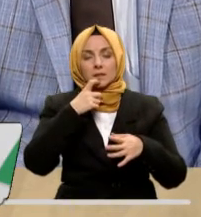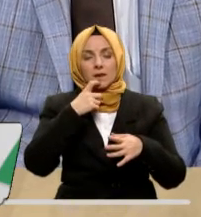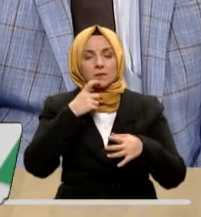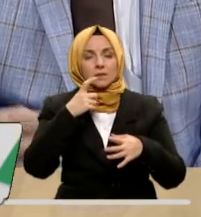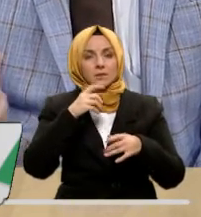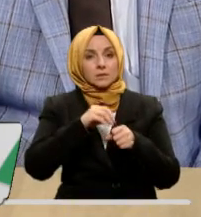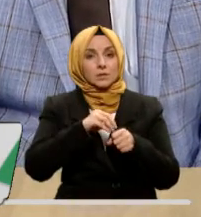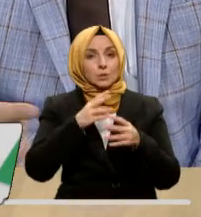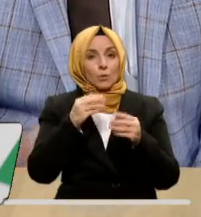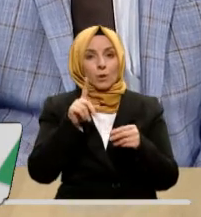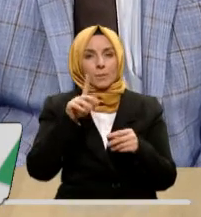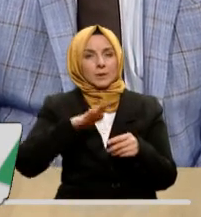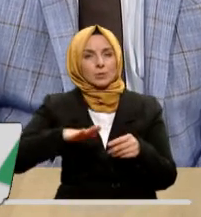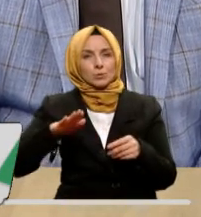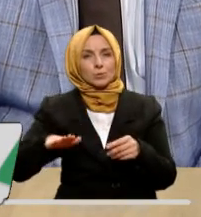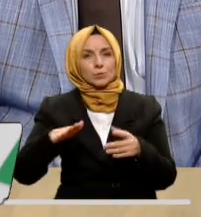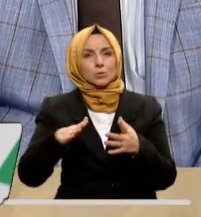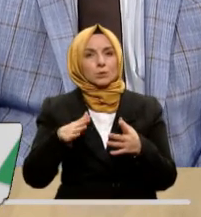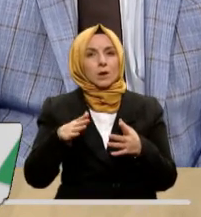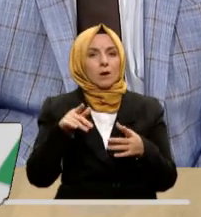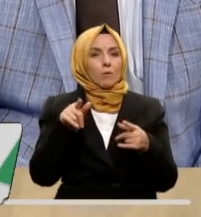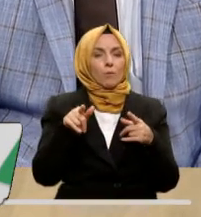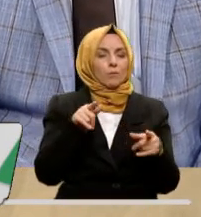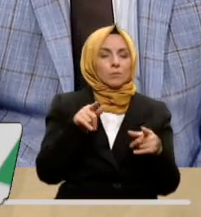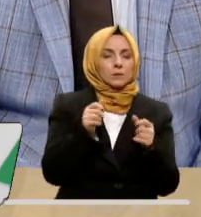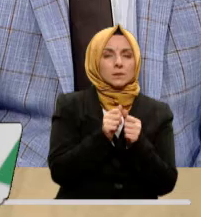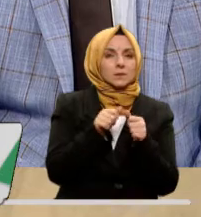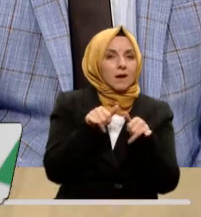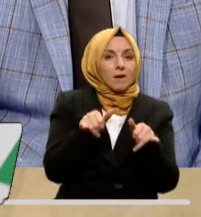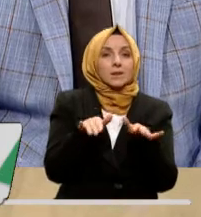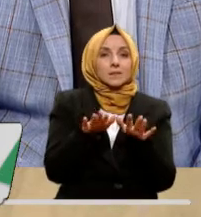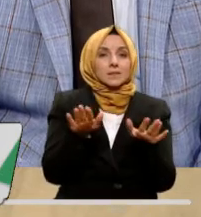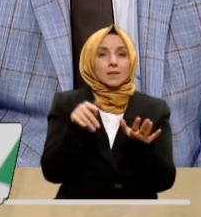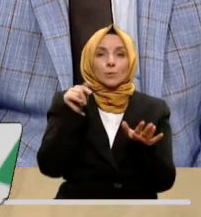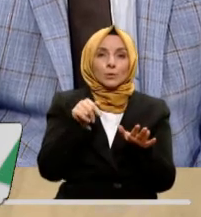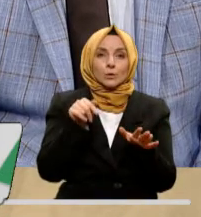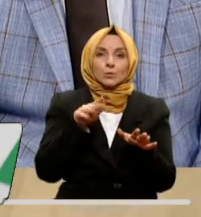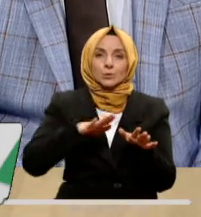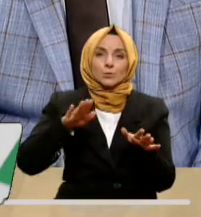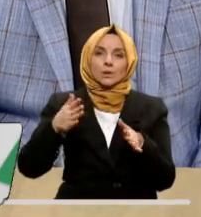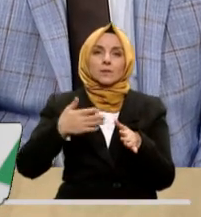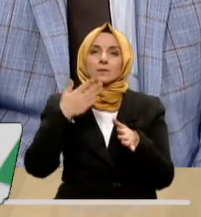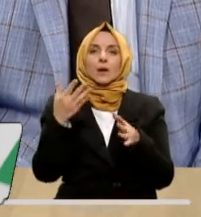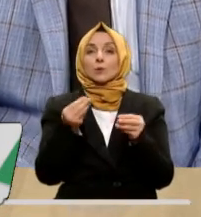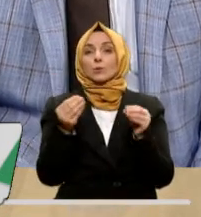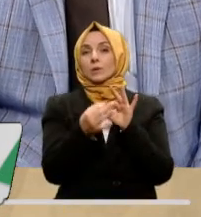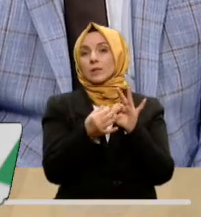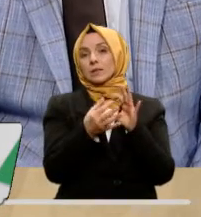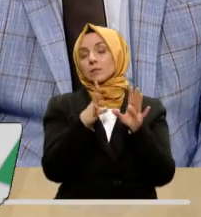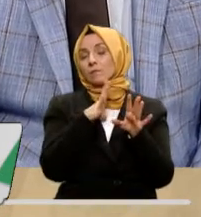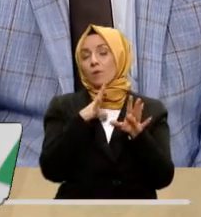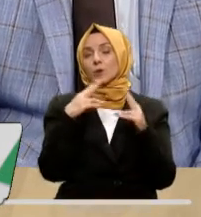durumuyla bugünkü çocuğun durumu bir değil bugünkü çocuklar ne daha fazla etkileşim içerisindeler